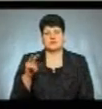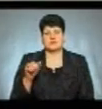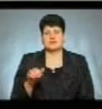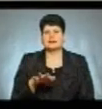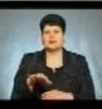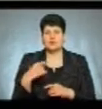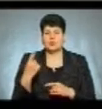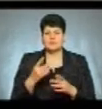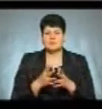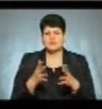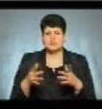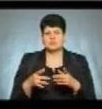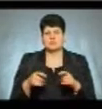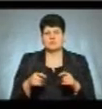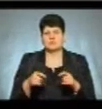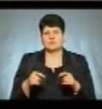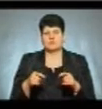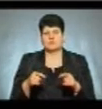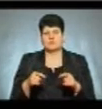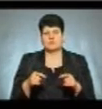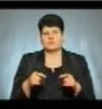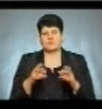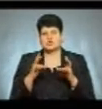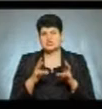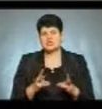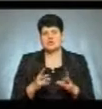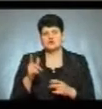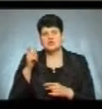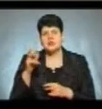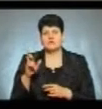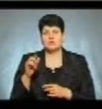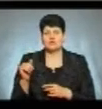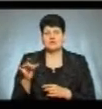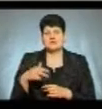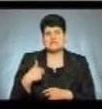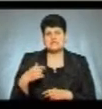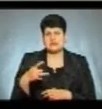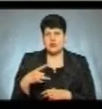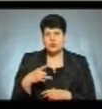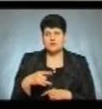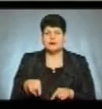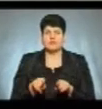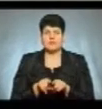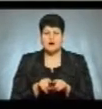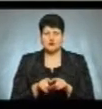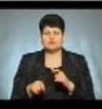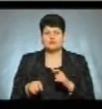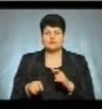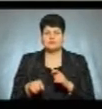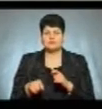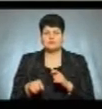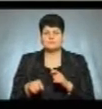території області найбільше постраждали Чортківський, Бучацький, Заліщицький райони. Також пошкодження